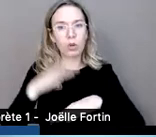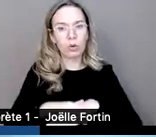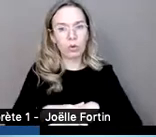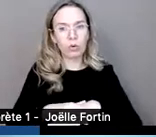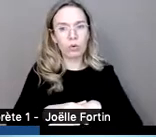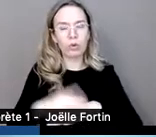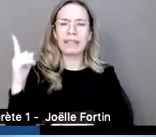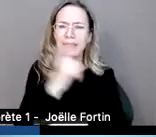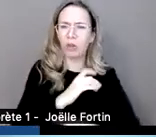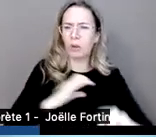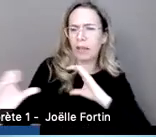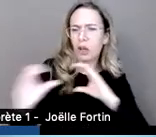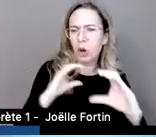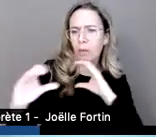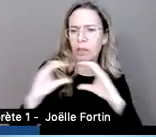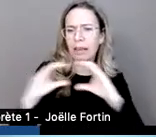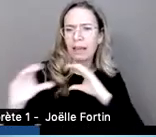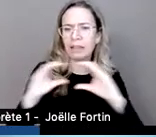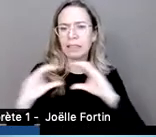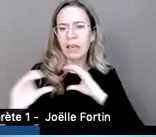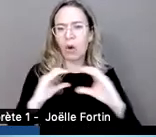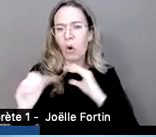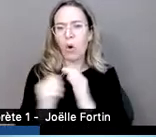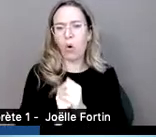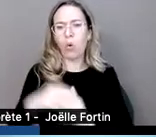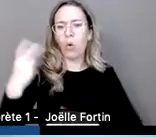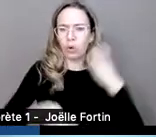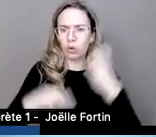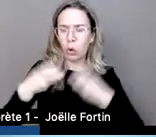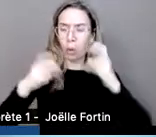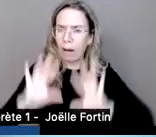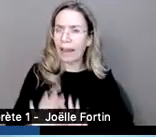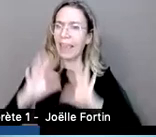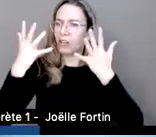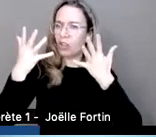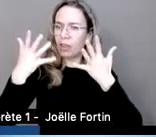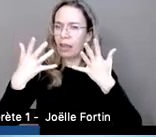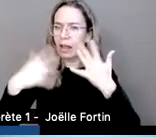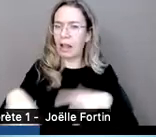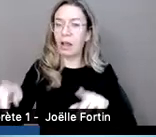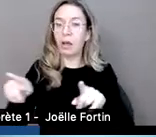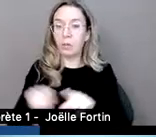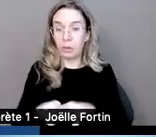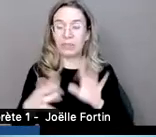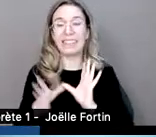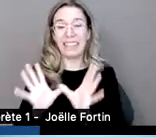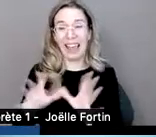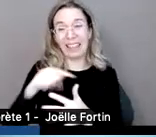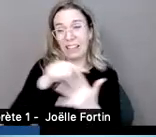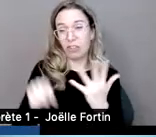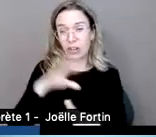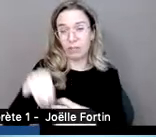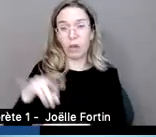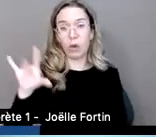difficultés de communication, les troubles réactionnels et je vous offre aussi des stratégies. C'est le 8